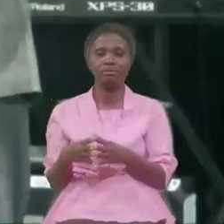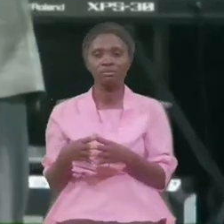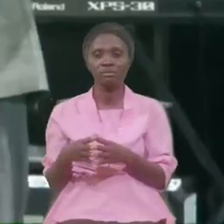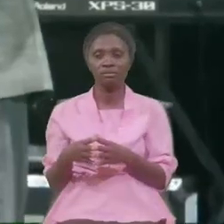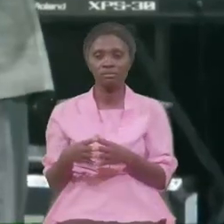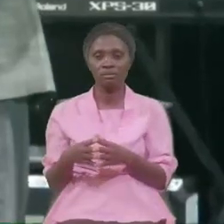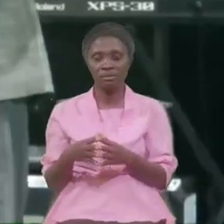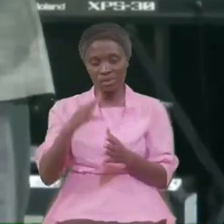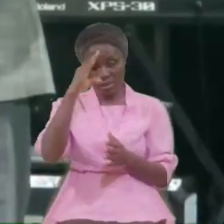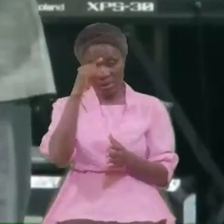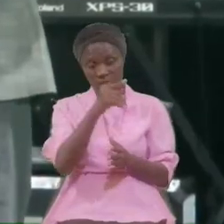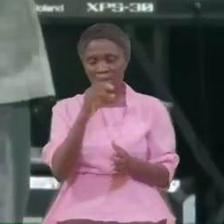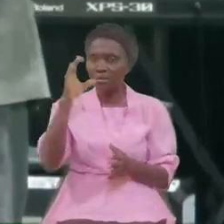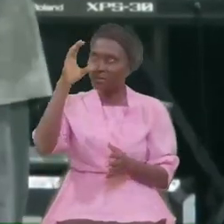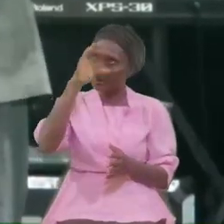Il cherche,